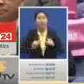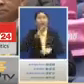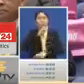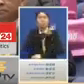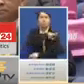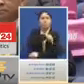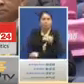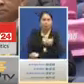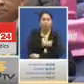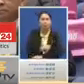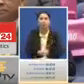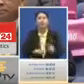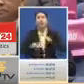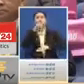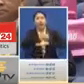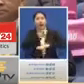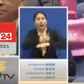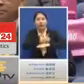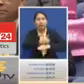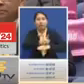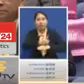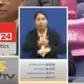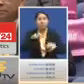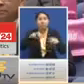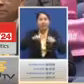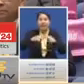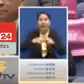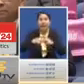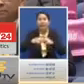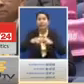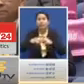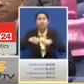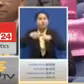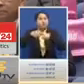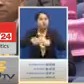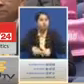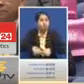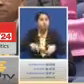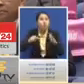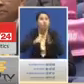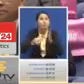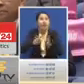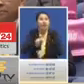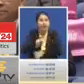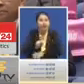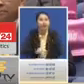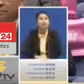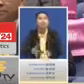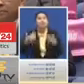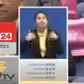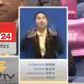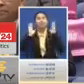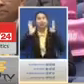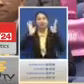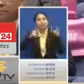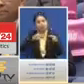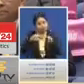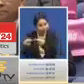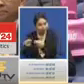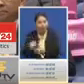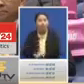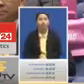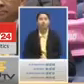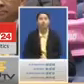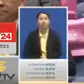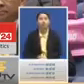ายก็ต้องไล่ท่านล่ะครับนั่นคือการอภิปรายไม่ไว้วางใจก็จะตามมาผมเรียนอย่างนี้ท่านประธานครับ